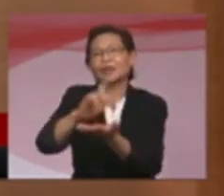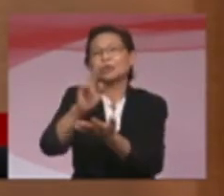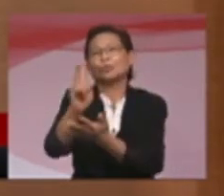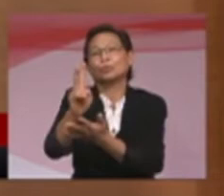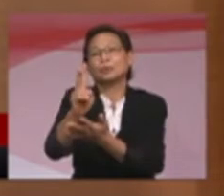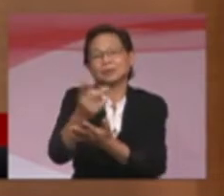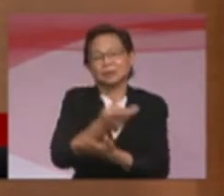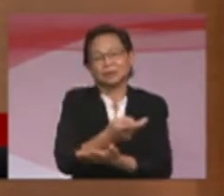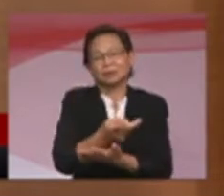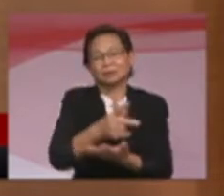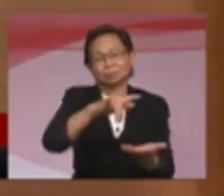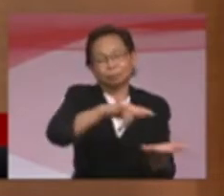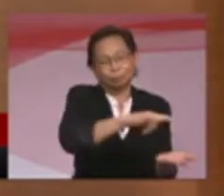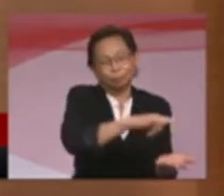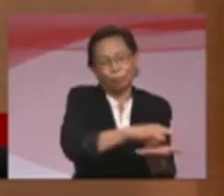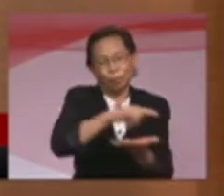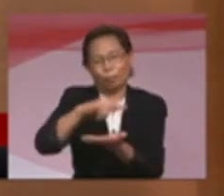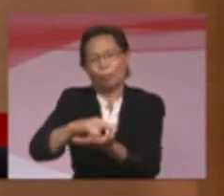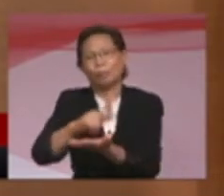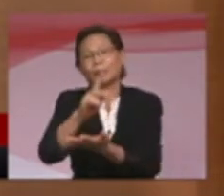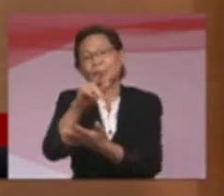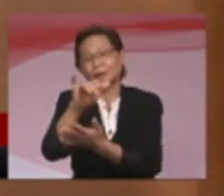KLIA2.